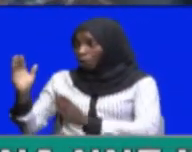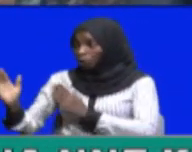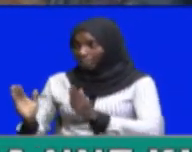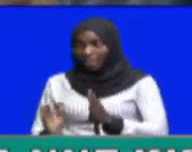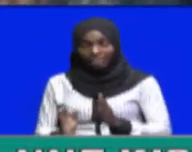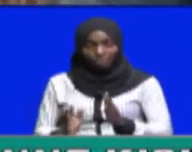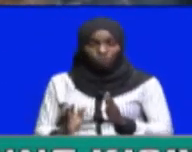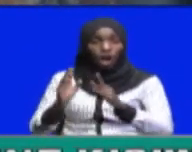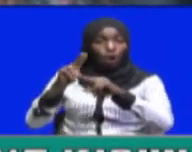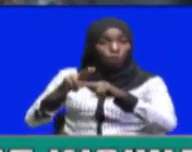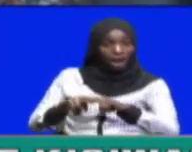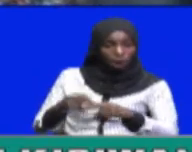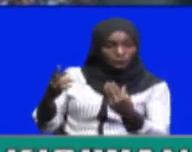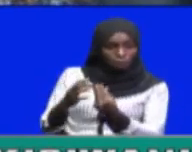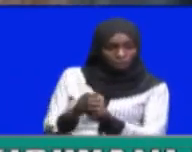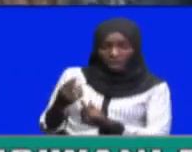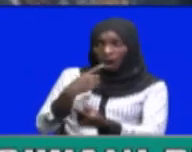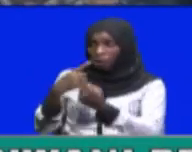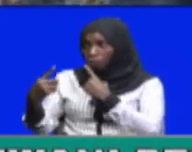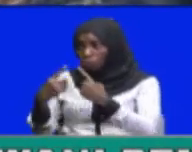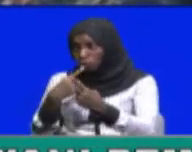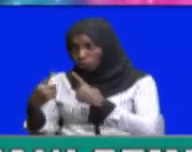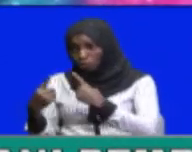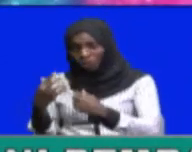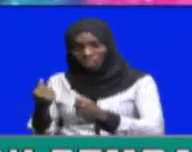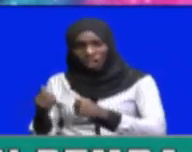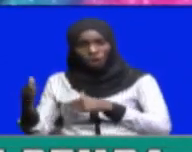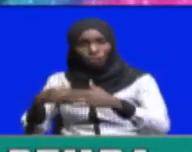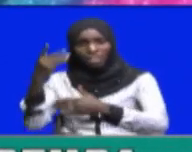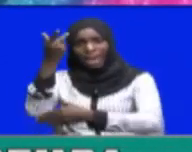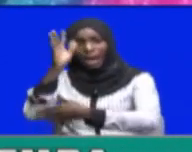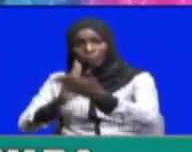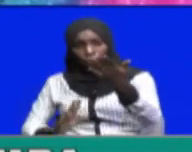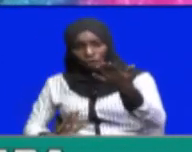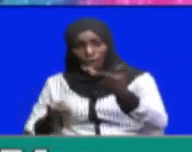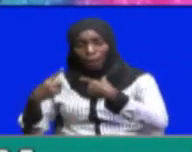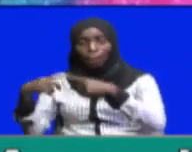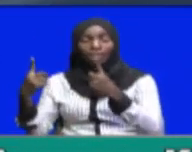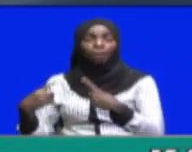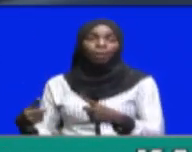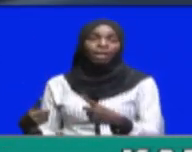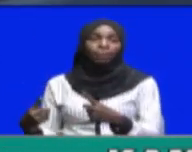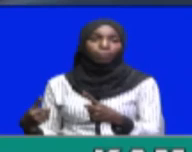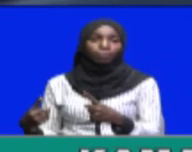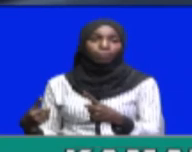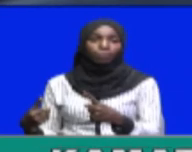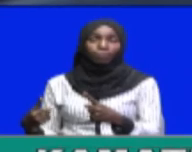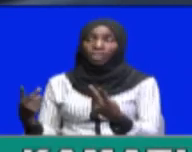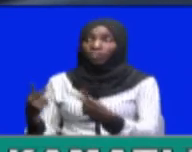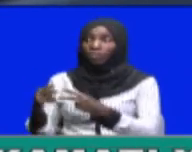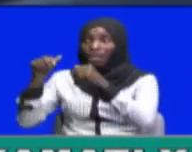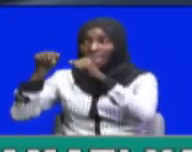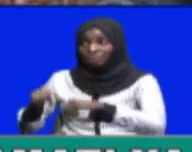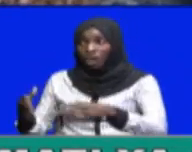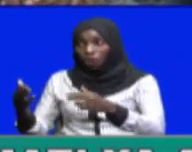kwa pamoja nini kinafanyika, nani mhusika na kitafanyika kwa utaratibu gani. Na hivi vitu mara nyingi vinatakiwa viwepo kwa